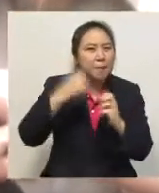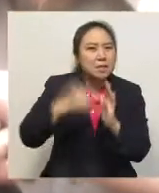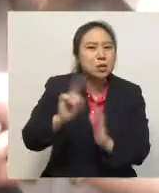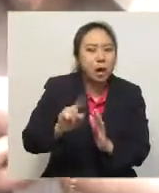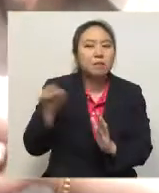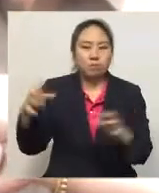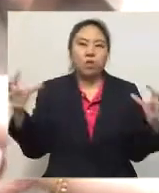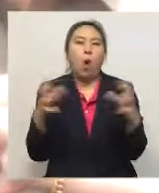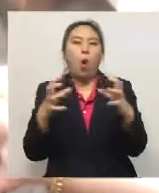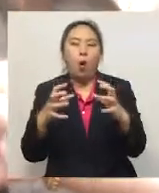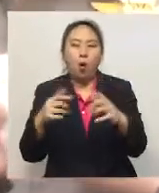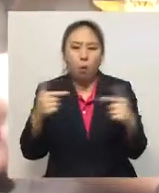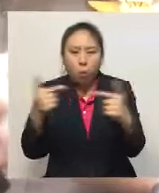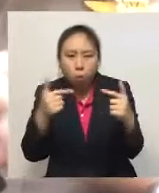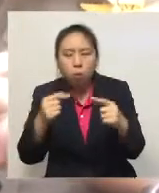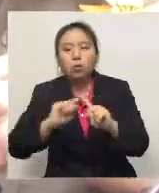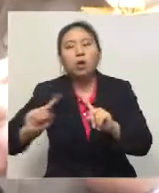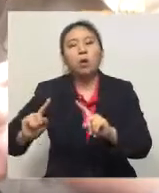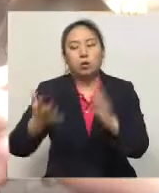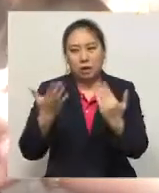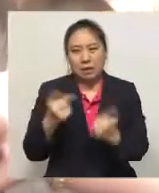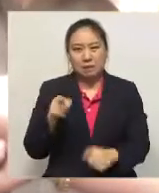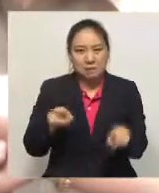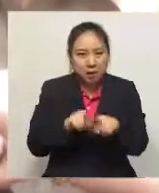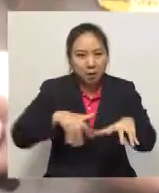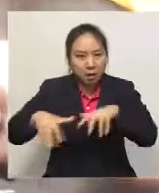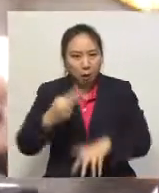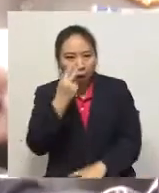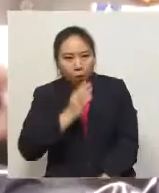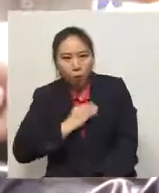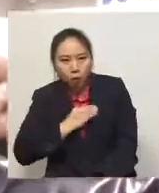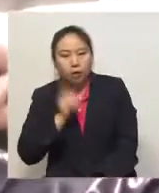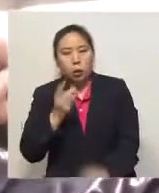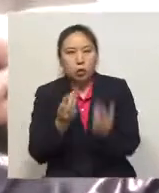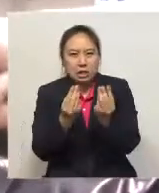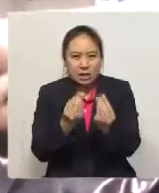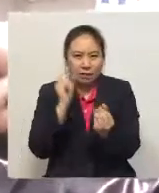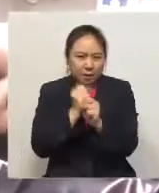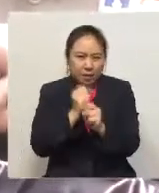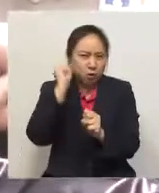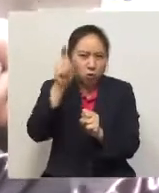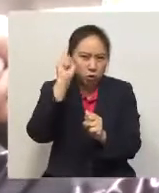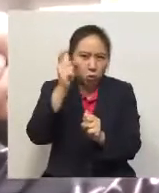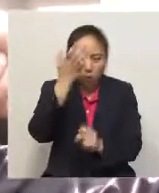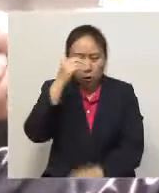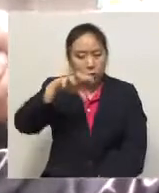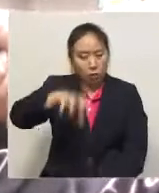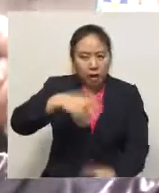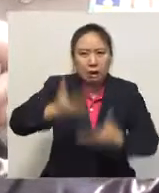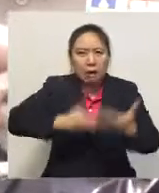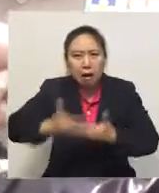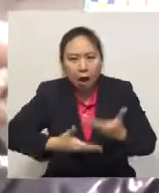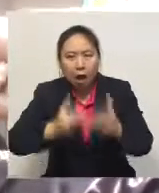ซึ่งคดีนี้เนี่ยเป็นเหตุสะเทือนขวัญจึงต้องดำเนินการอย่างรวดเร็วแล้วก็เด็ดขาดแล้วจุดนั้นเนี่ยเป็นจุดการ